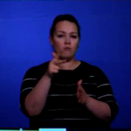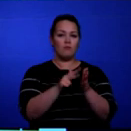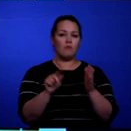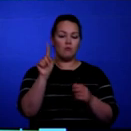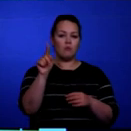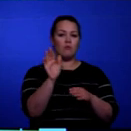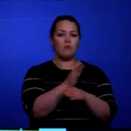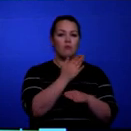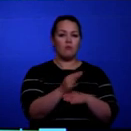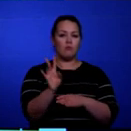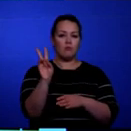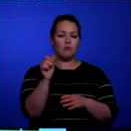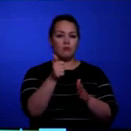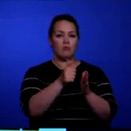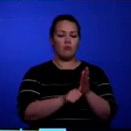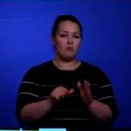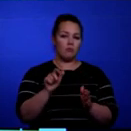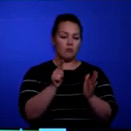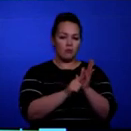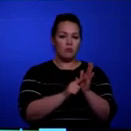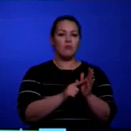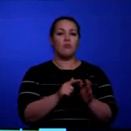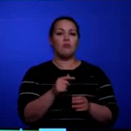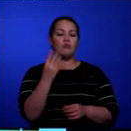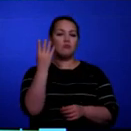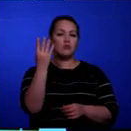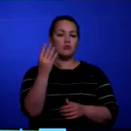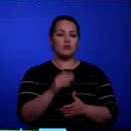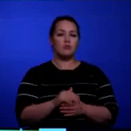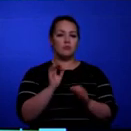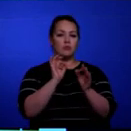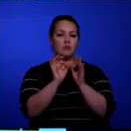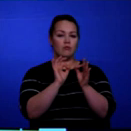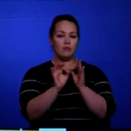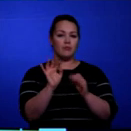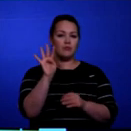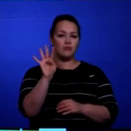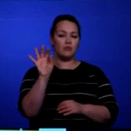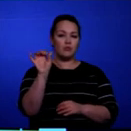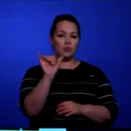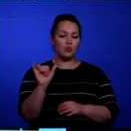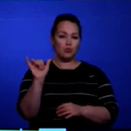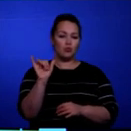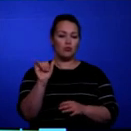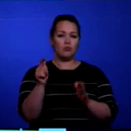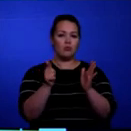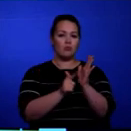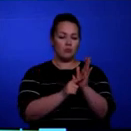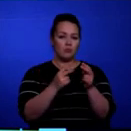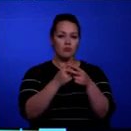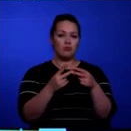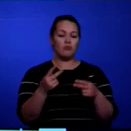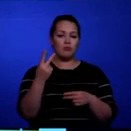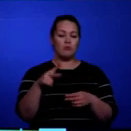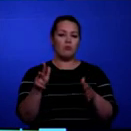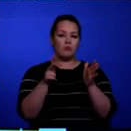67 беру по 4 проверяй четырежды 728 8